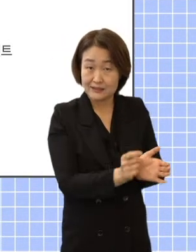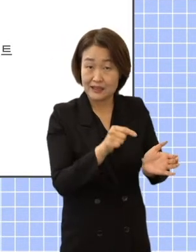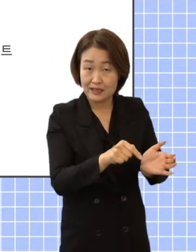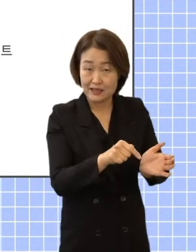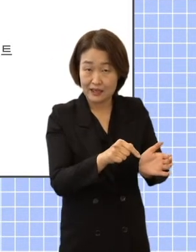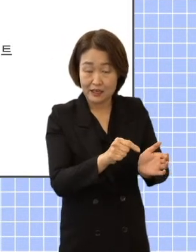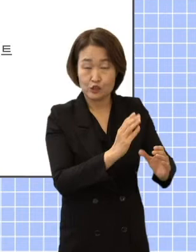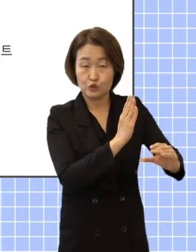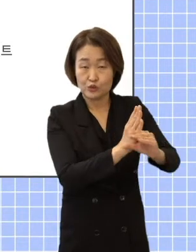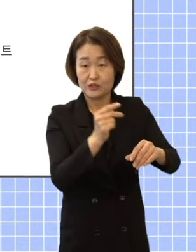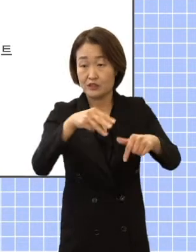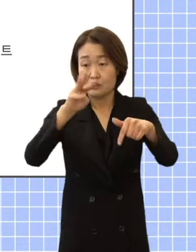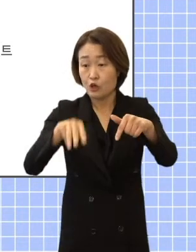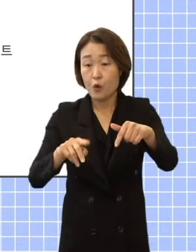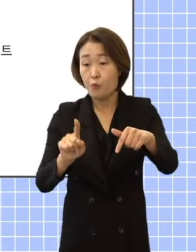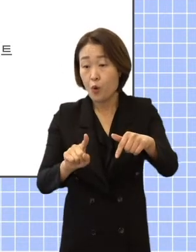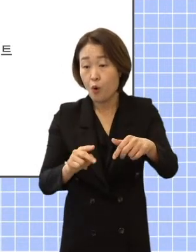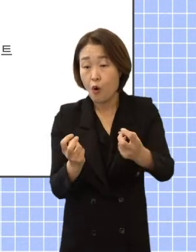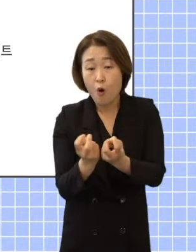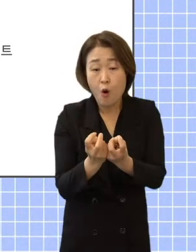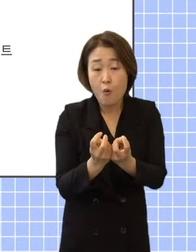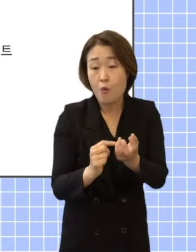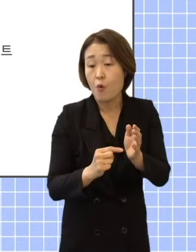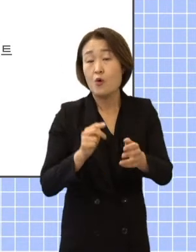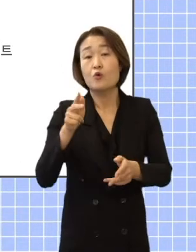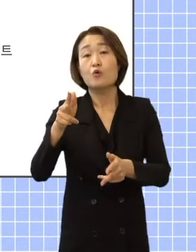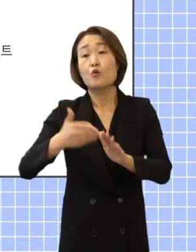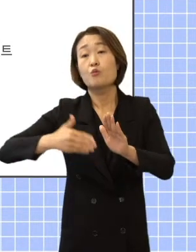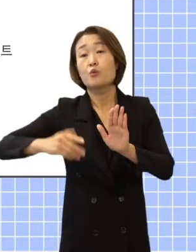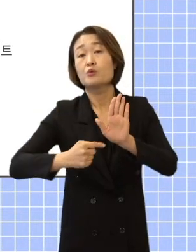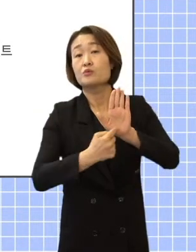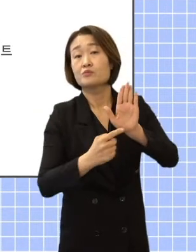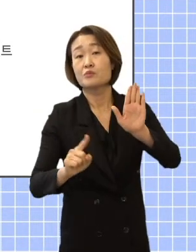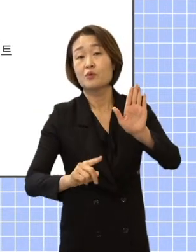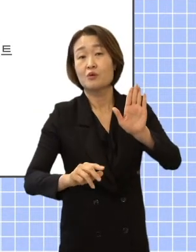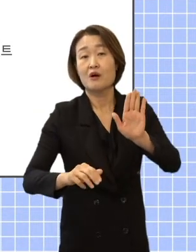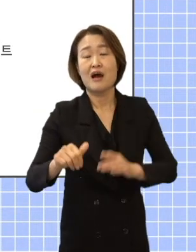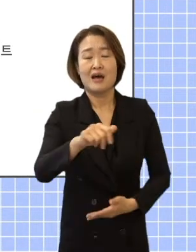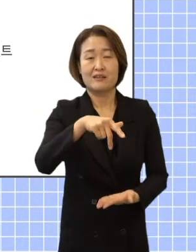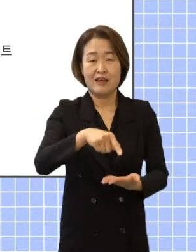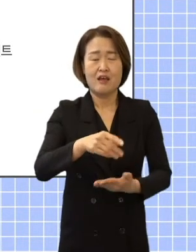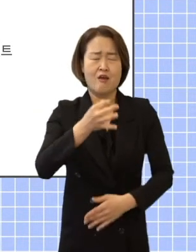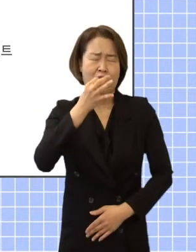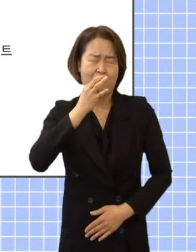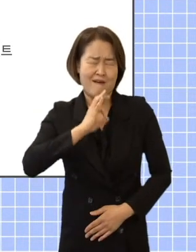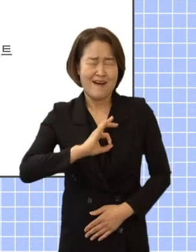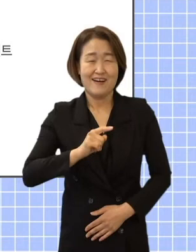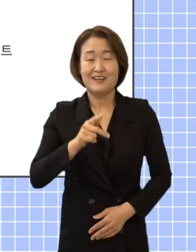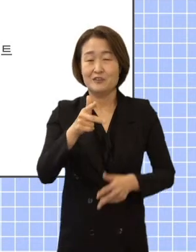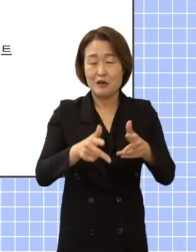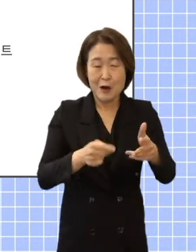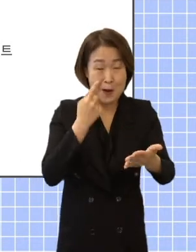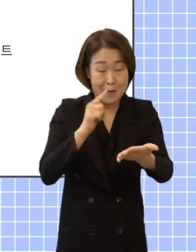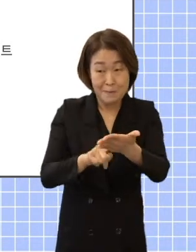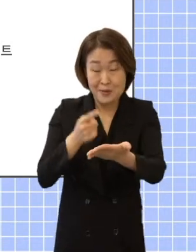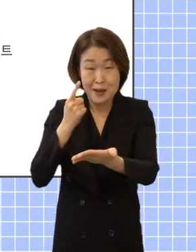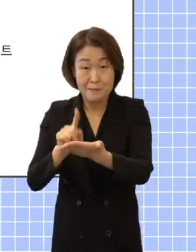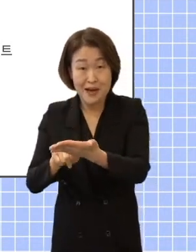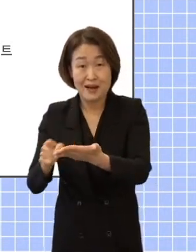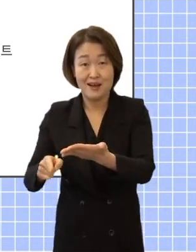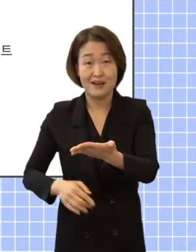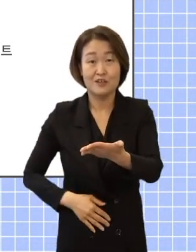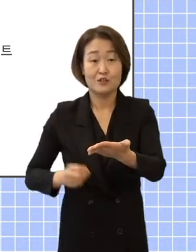민간단체를 대상으로 한 인천전략 이행기금 공모사업은 아태 지역 장애인단체의 효과적 개발 협력 사업 발굴